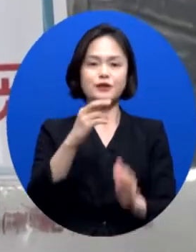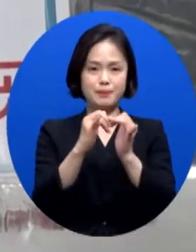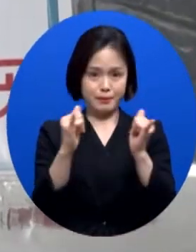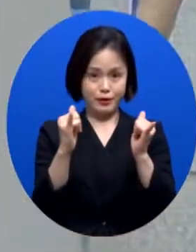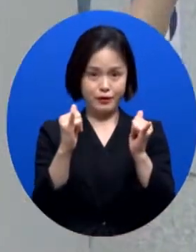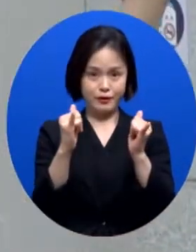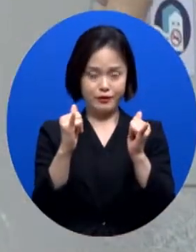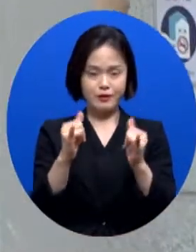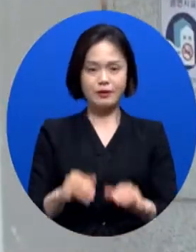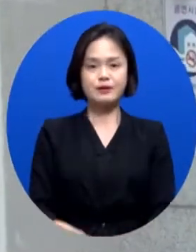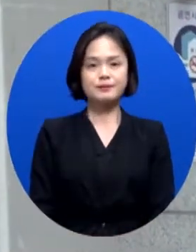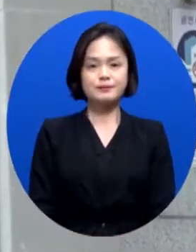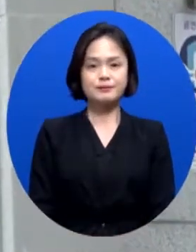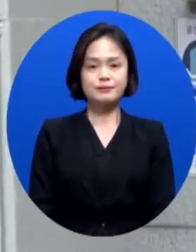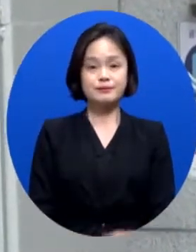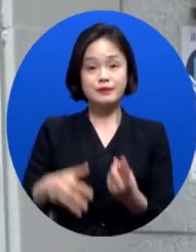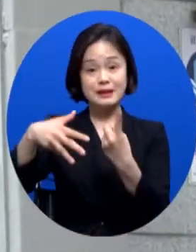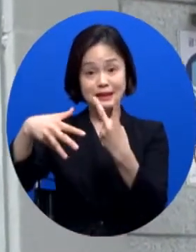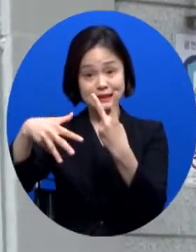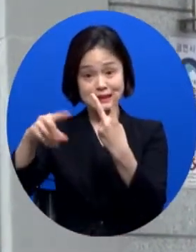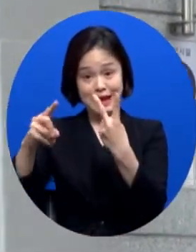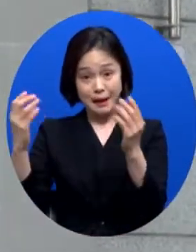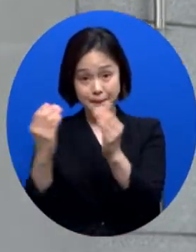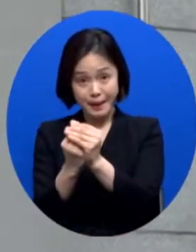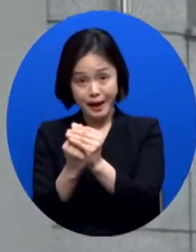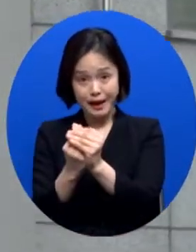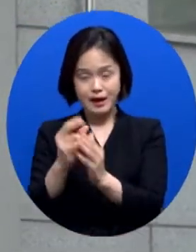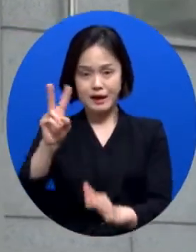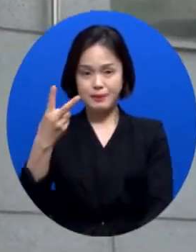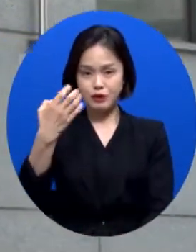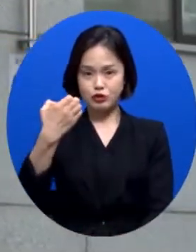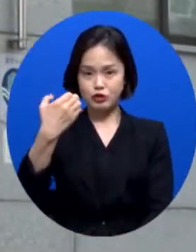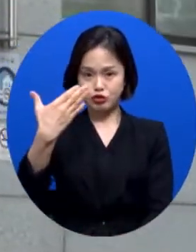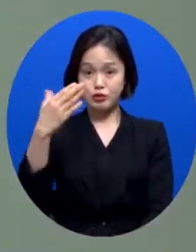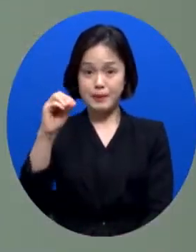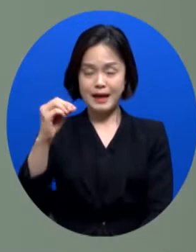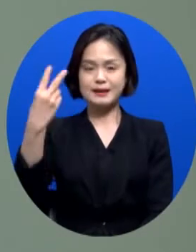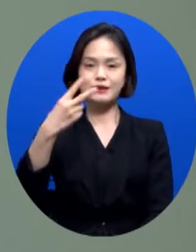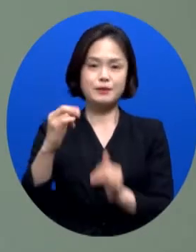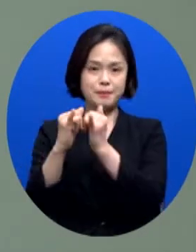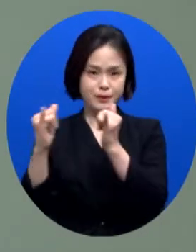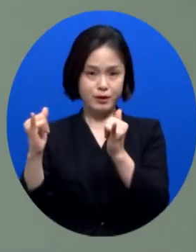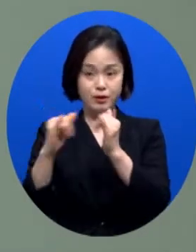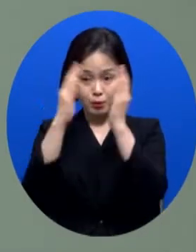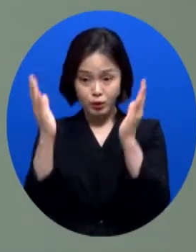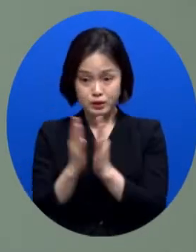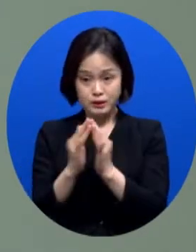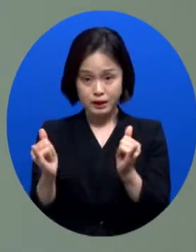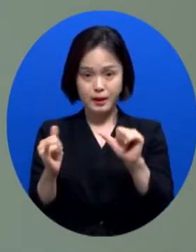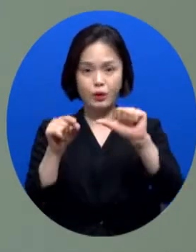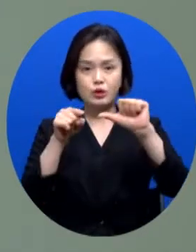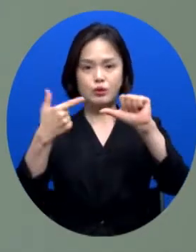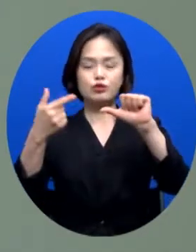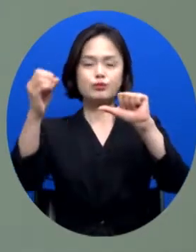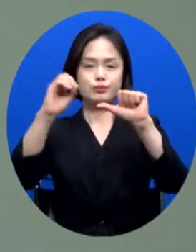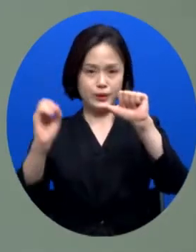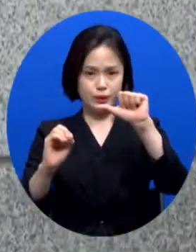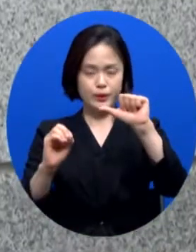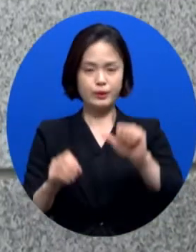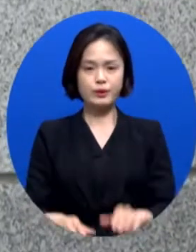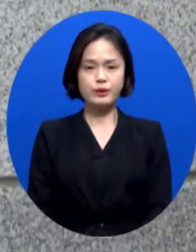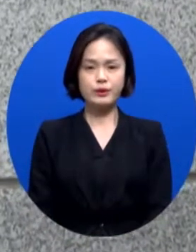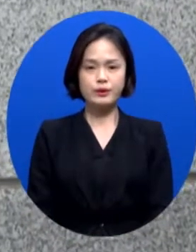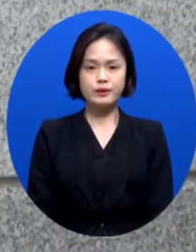마친 수치인데요. 2차 접종자는 299만 2천여 명을 넘어섰습니다. 인구의 5.6% 수치입니다.